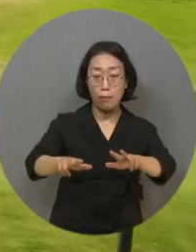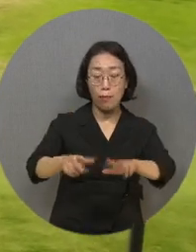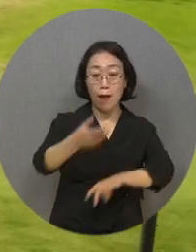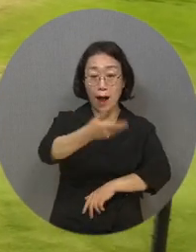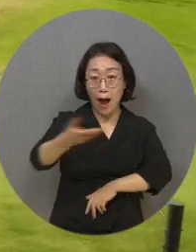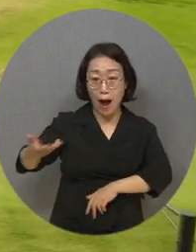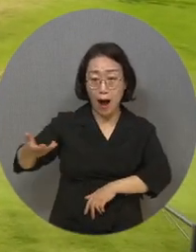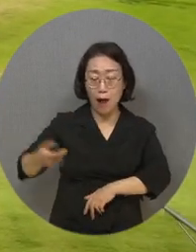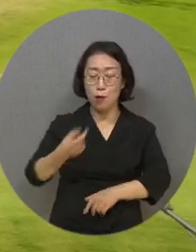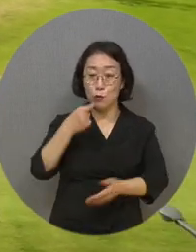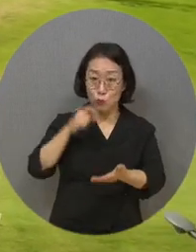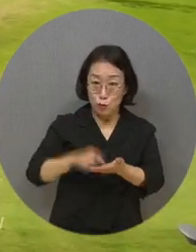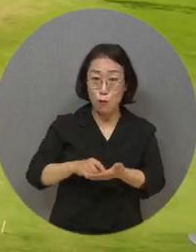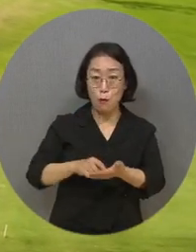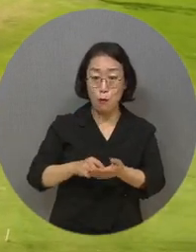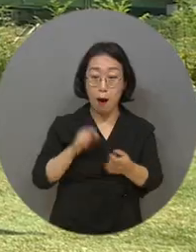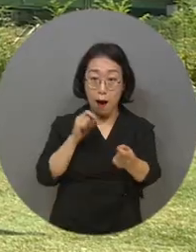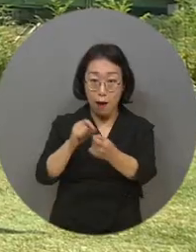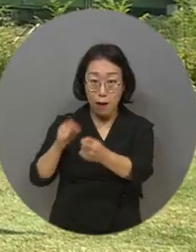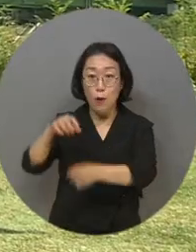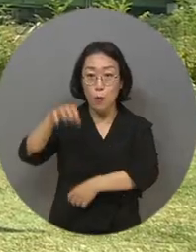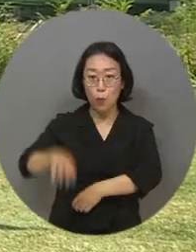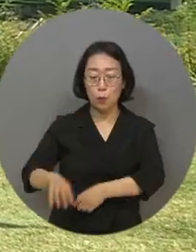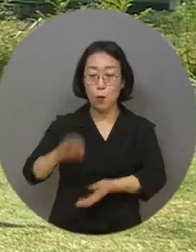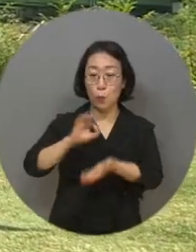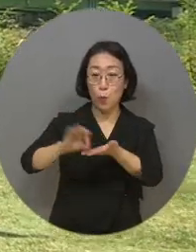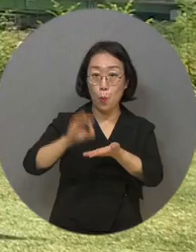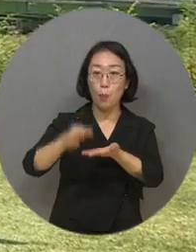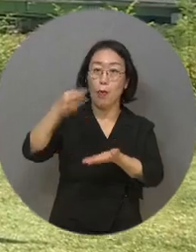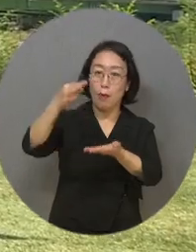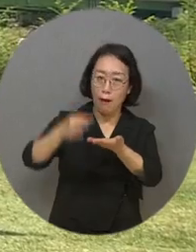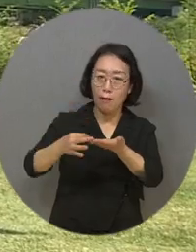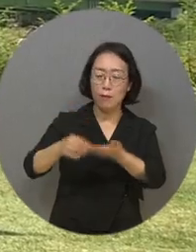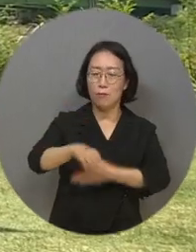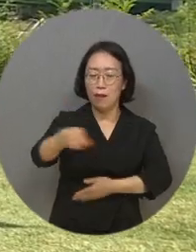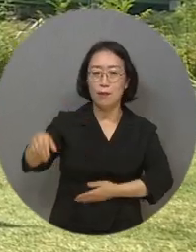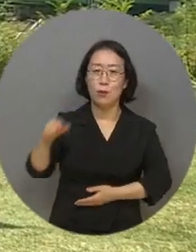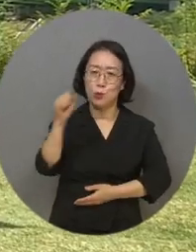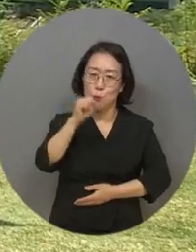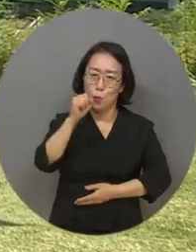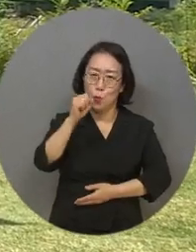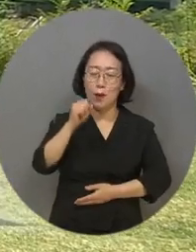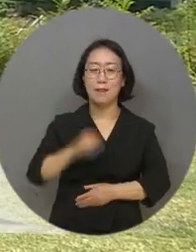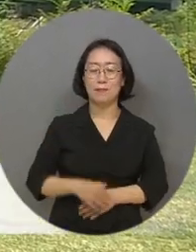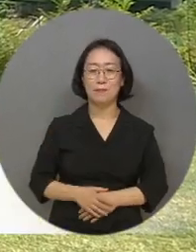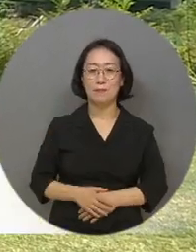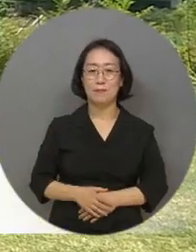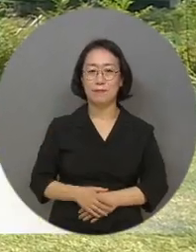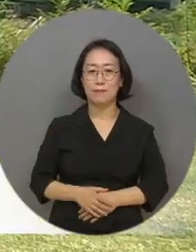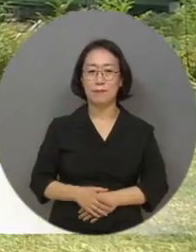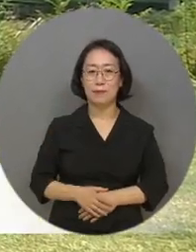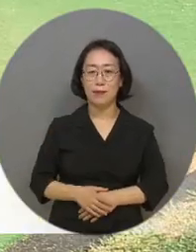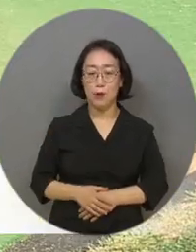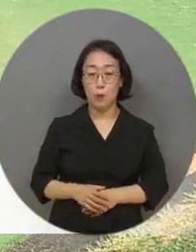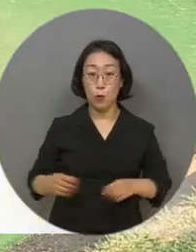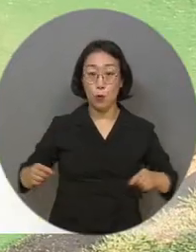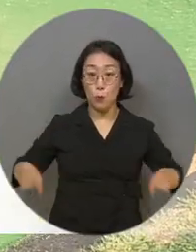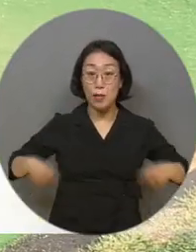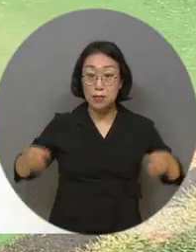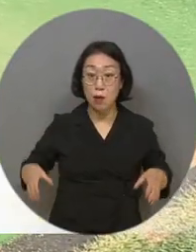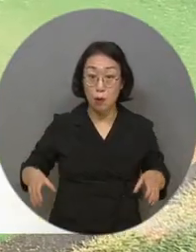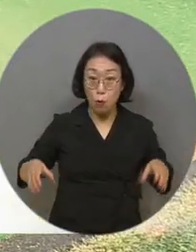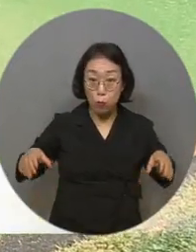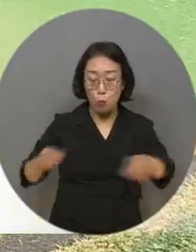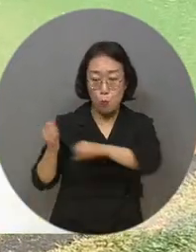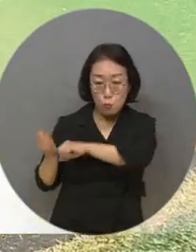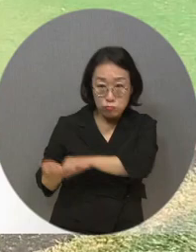있어 상대적으로 접근성이 높고 비용도 훨씬 저렴해 큰 인기를 얻고 있습니다. 특히 휠체어를 탄 장애인도